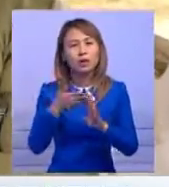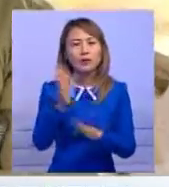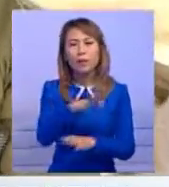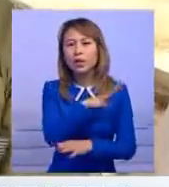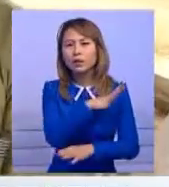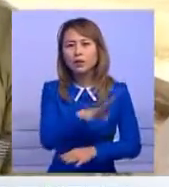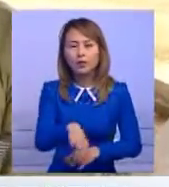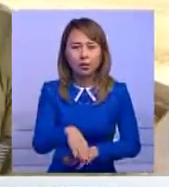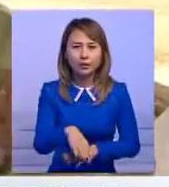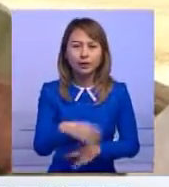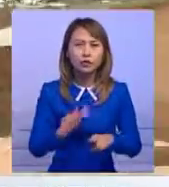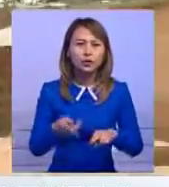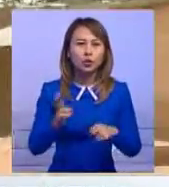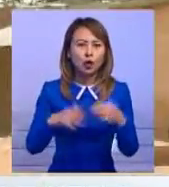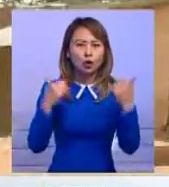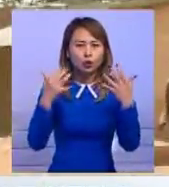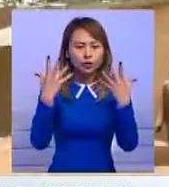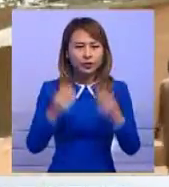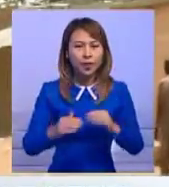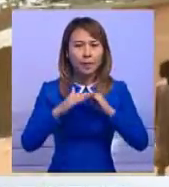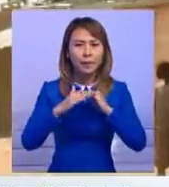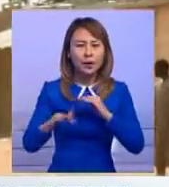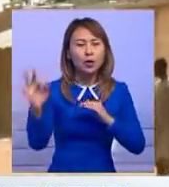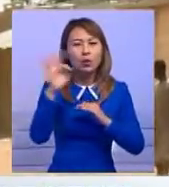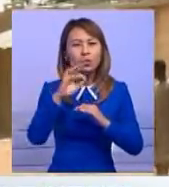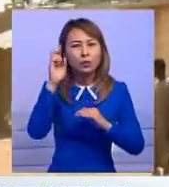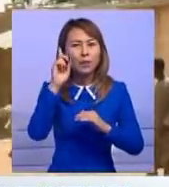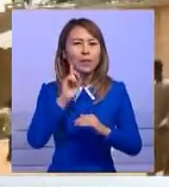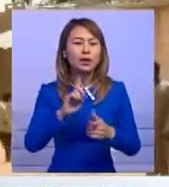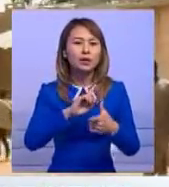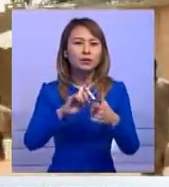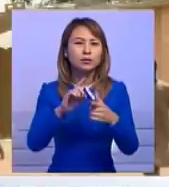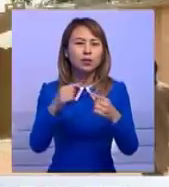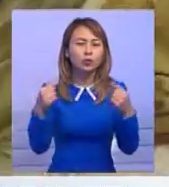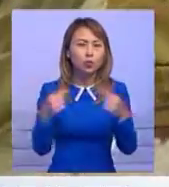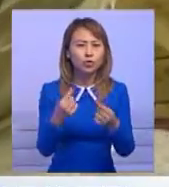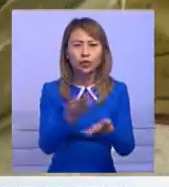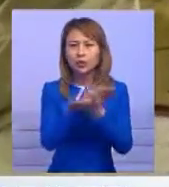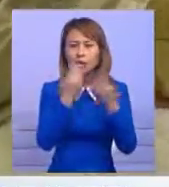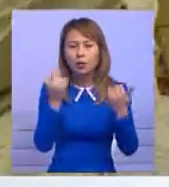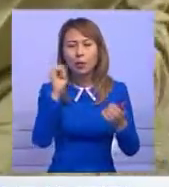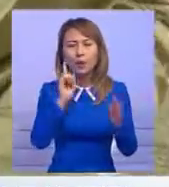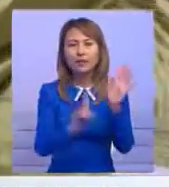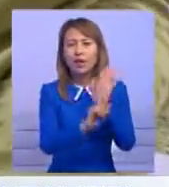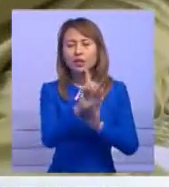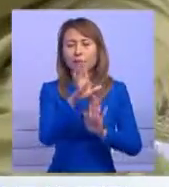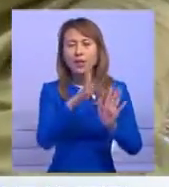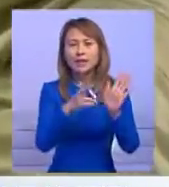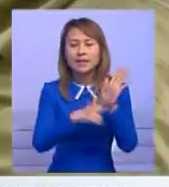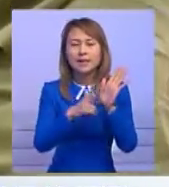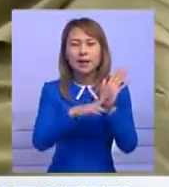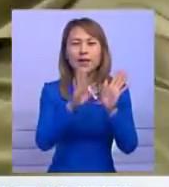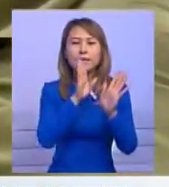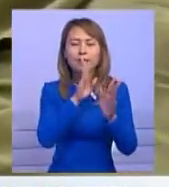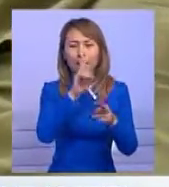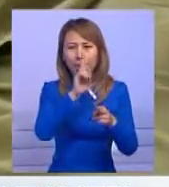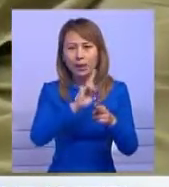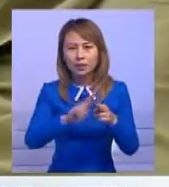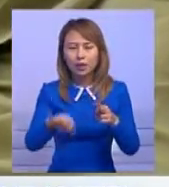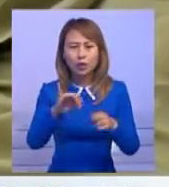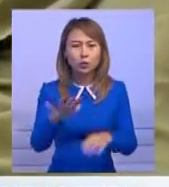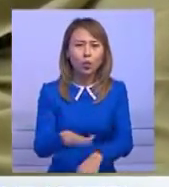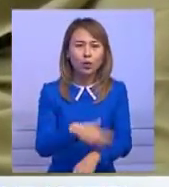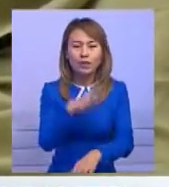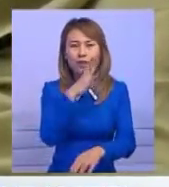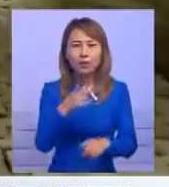айтып зар илеп отыр. Ал жергілікті билік бұл ақпаратты әлі растаған жоқ. Олар әу баса 80 қыздың жоғалған және көп